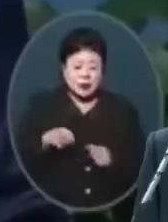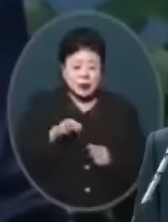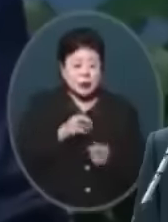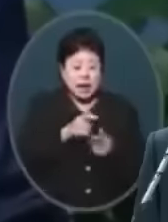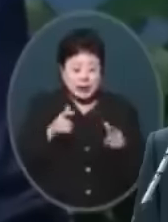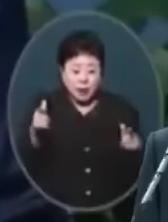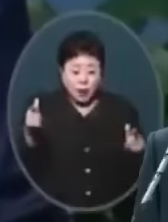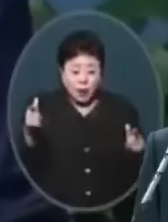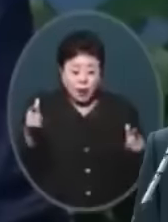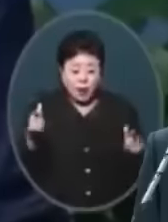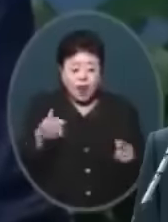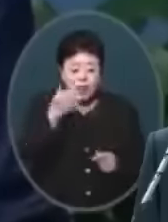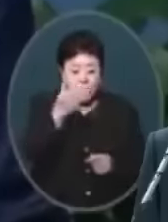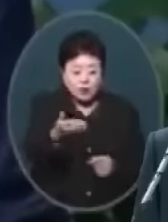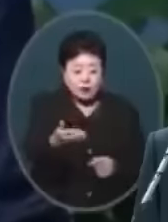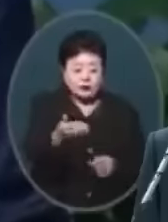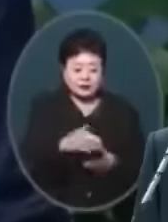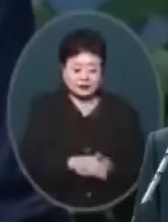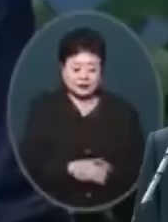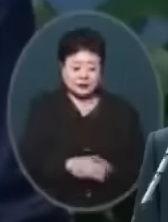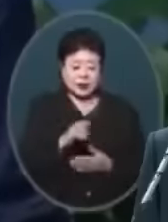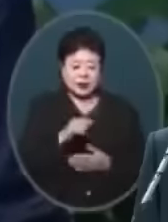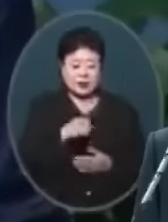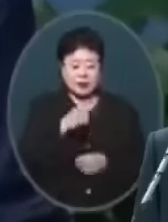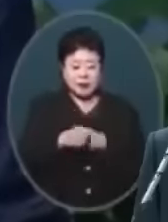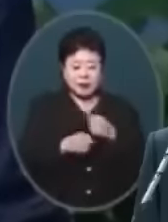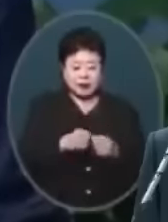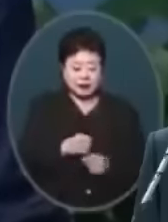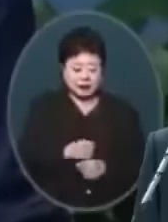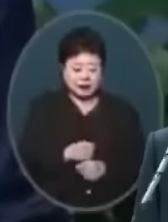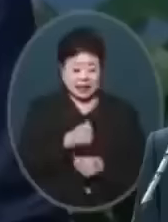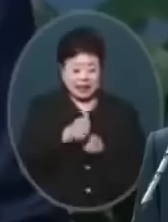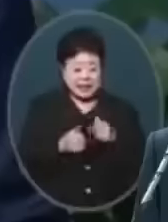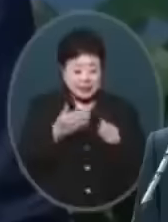아닙니다. 여러분은 마음대로 갔는데 하나님이